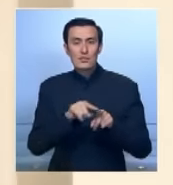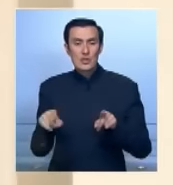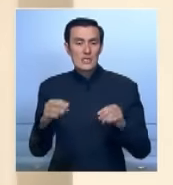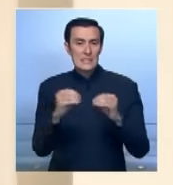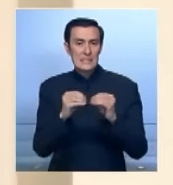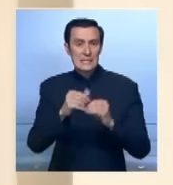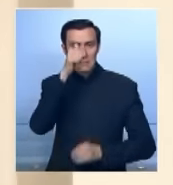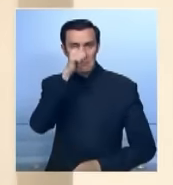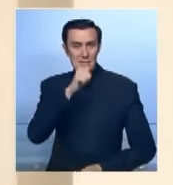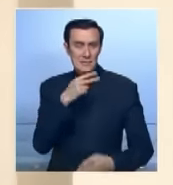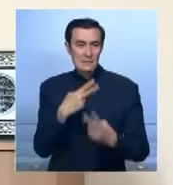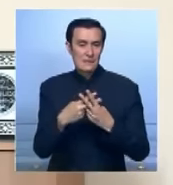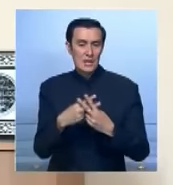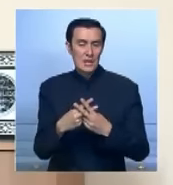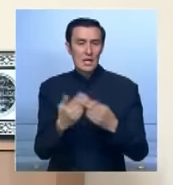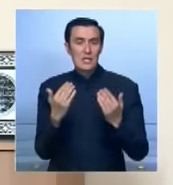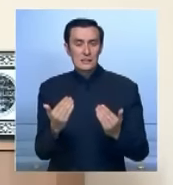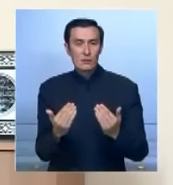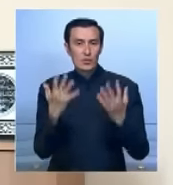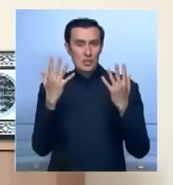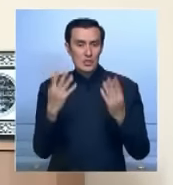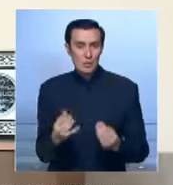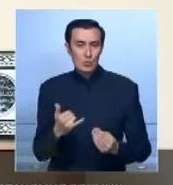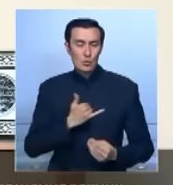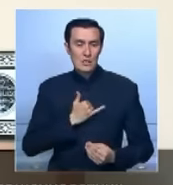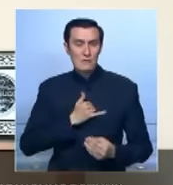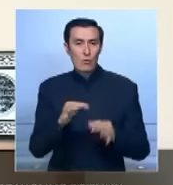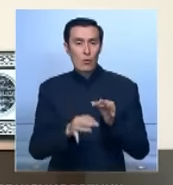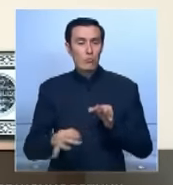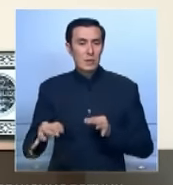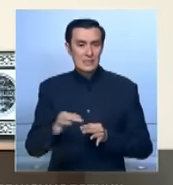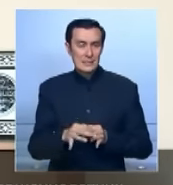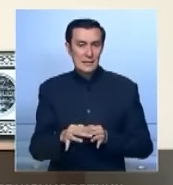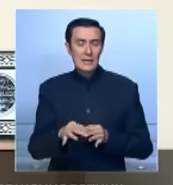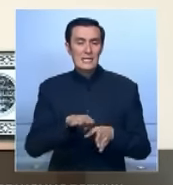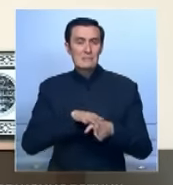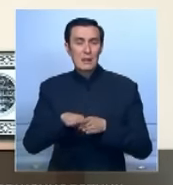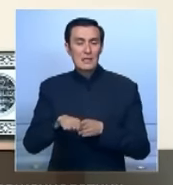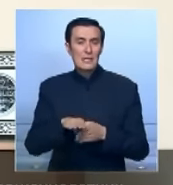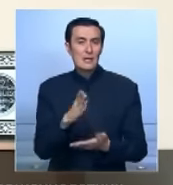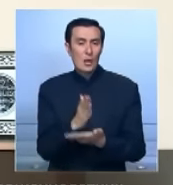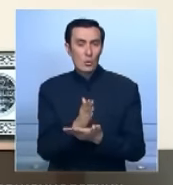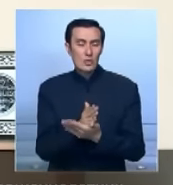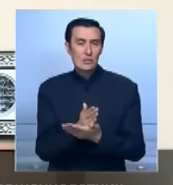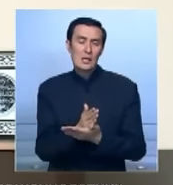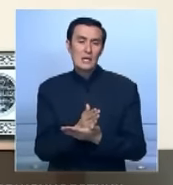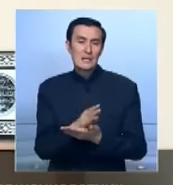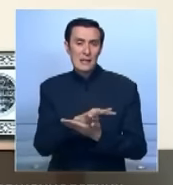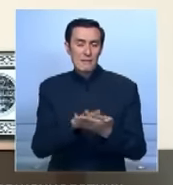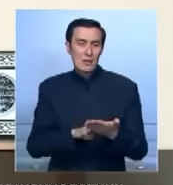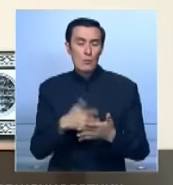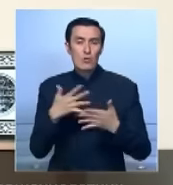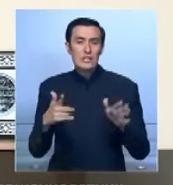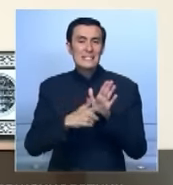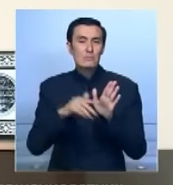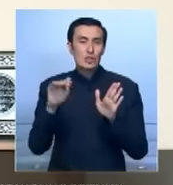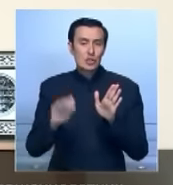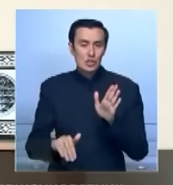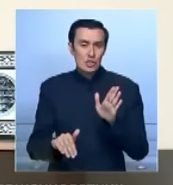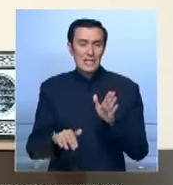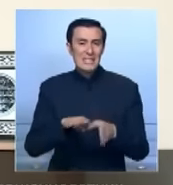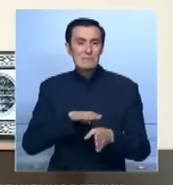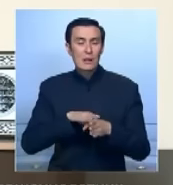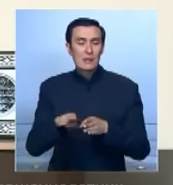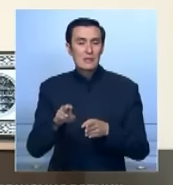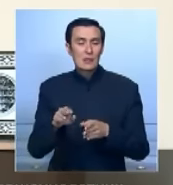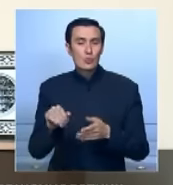месяцев. На сегодня в Мангыстауской области на исполнении находится более 7 тысяч